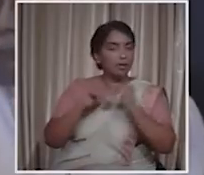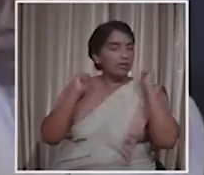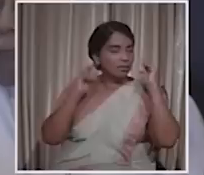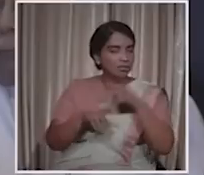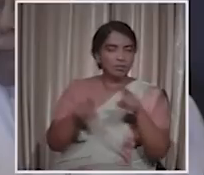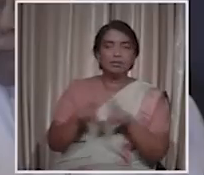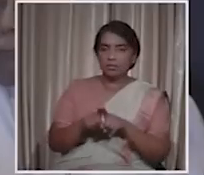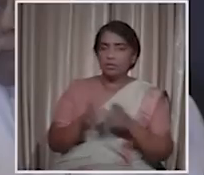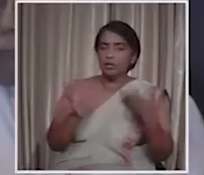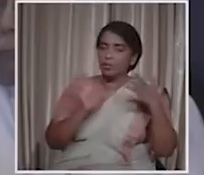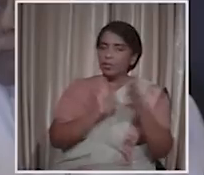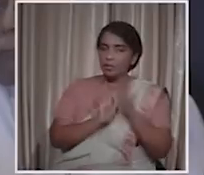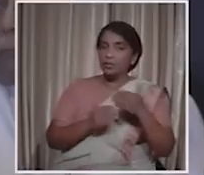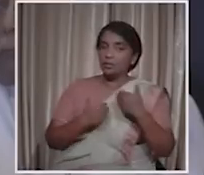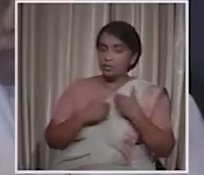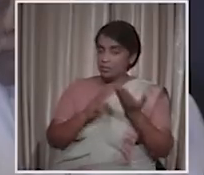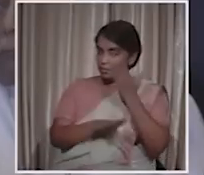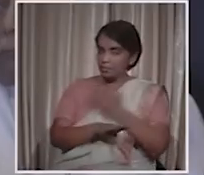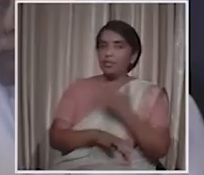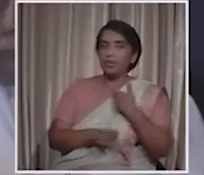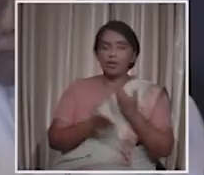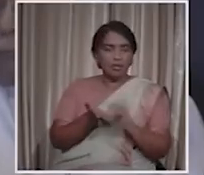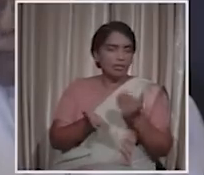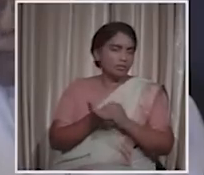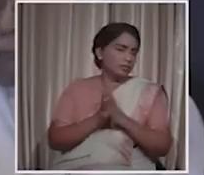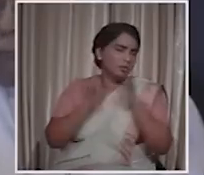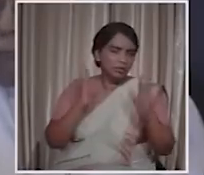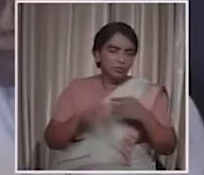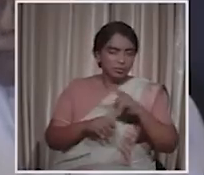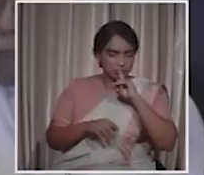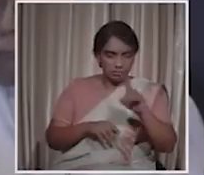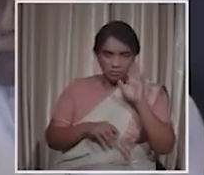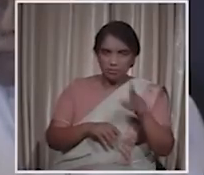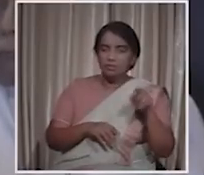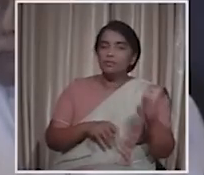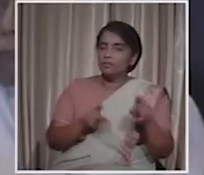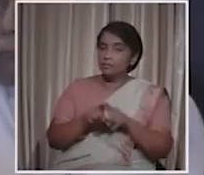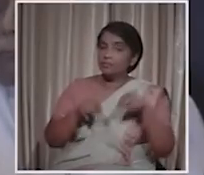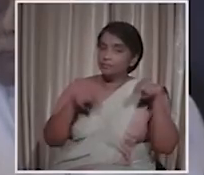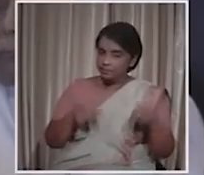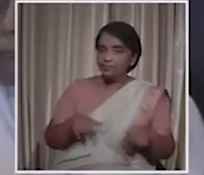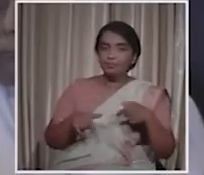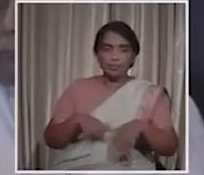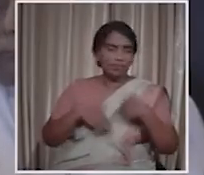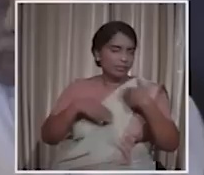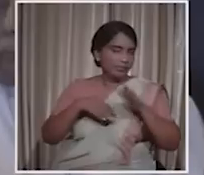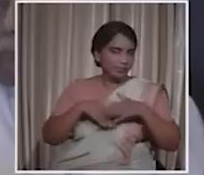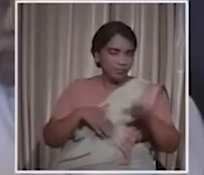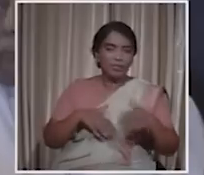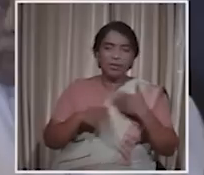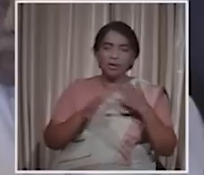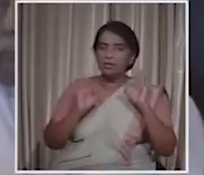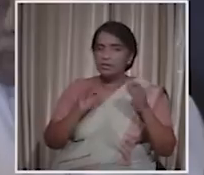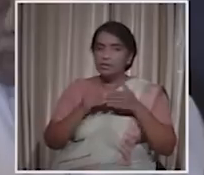කරවීමට එක්වෙන ලෙසයි. මම මීට කලින් අවස්ථා ගණනාවකදී සිහිපත් කළා වගේ අද අපි මේ මුහුණ දෙන්නේ